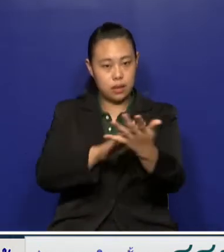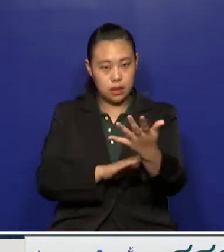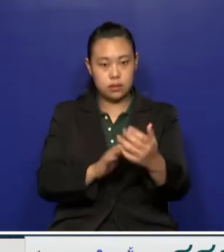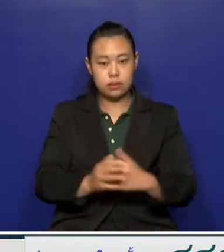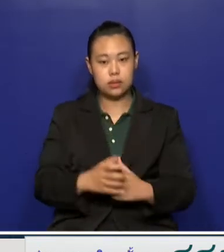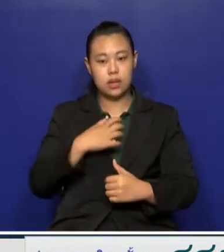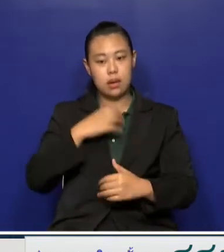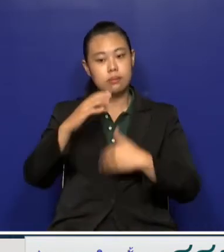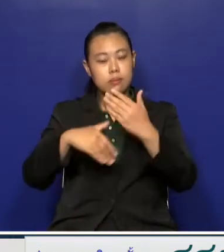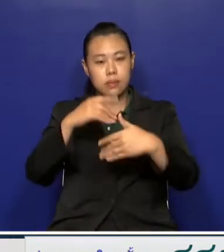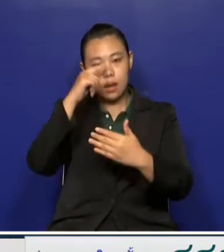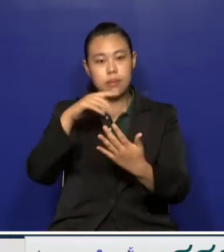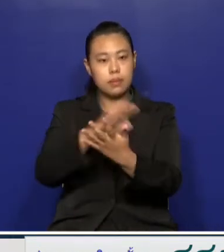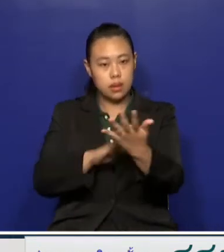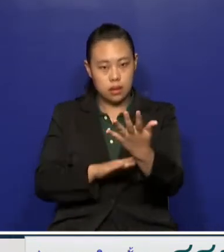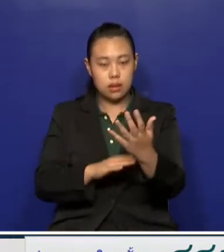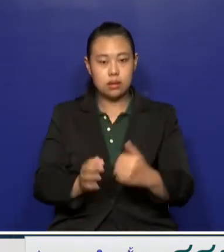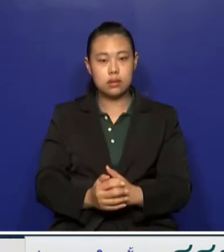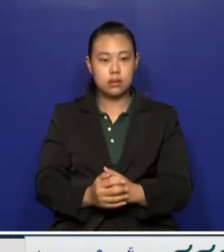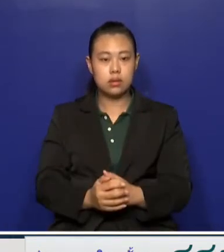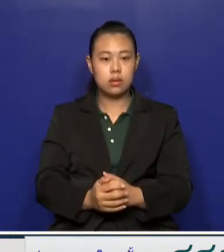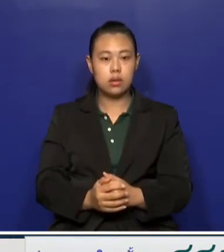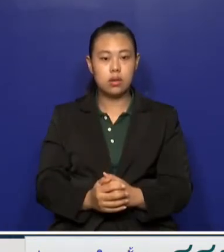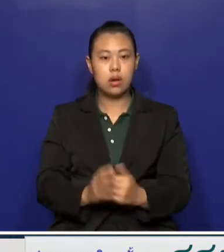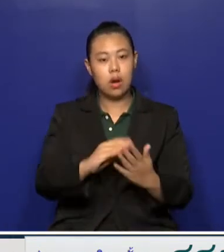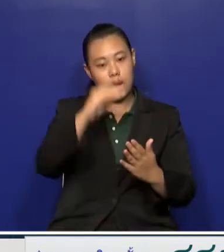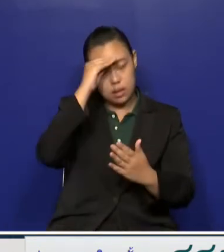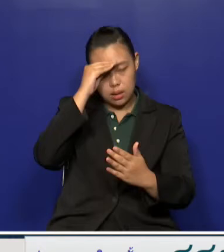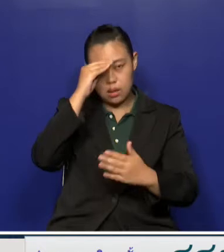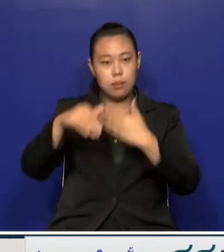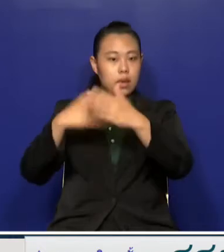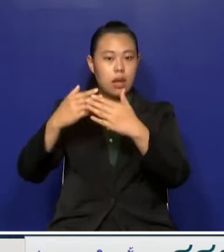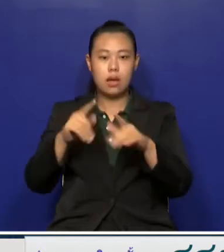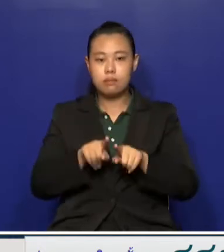าติจะต้องพัฒนาการศึกษานั่นก็คือการพัฒนาคนนั่นเอง